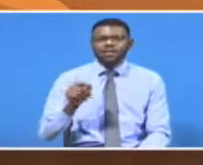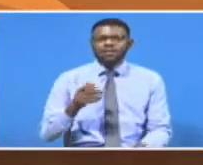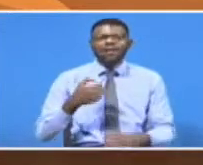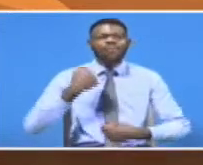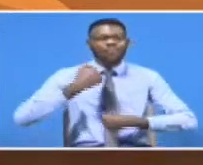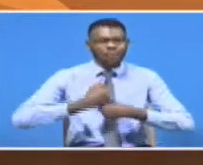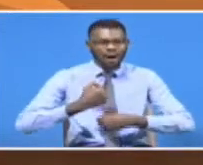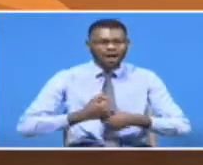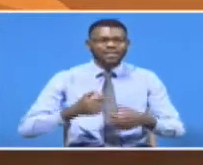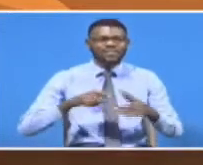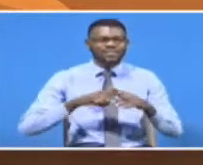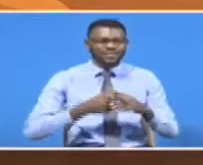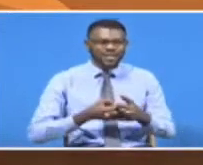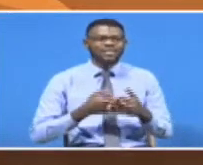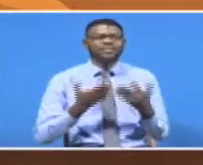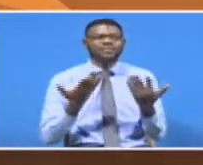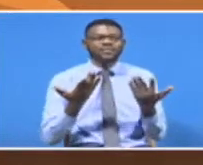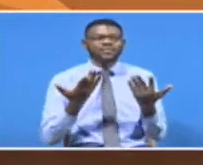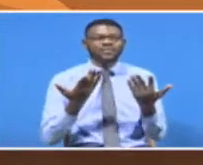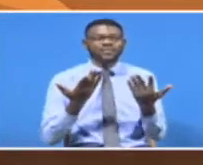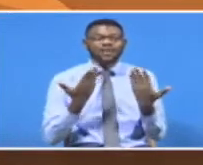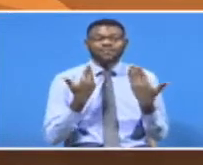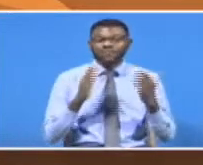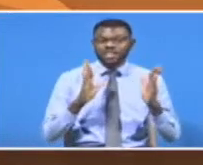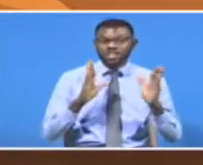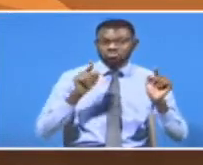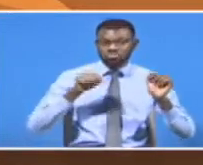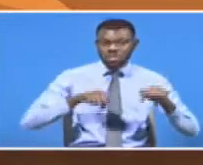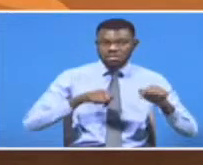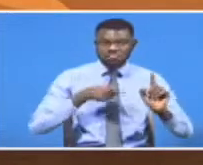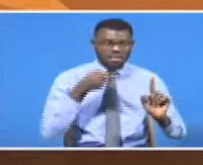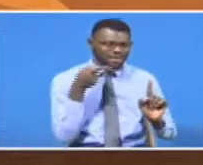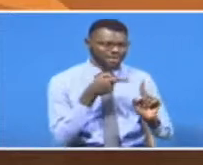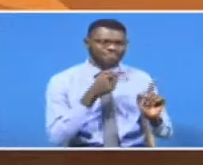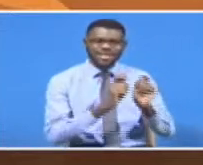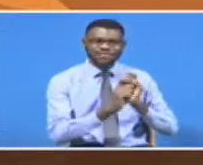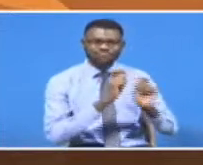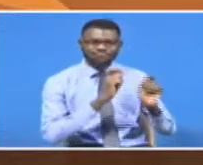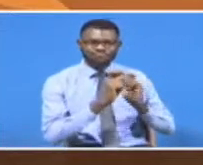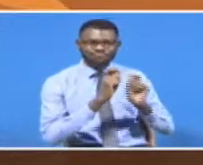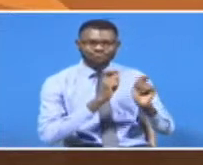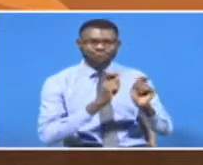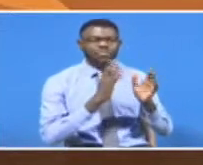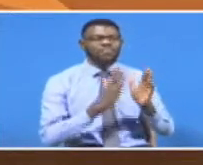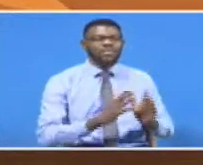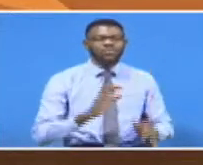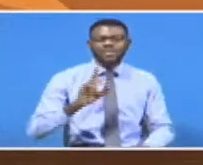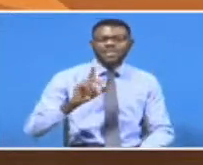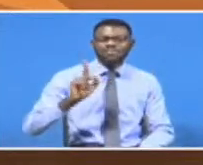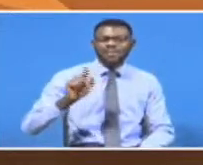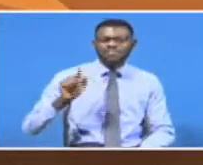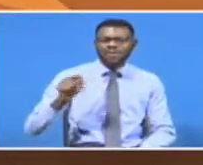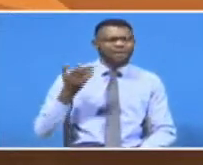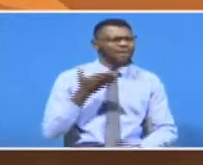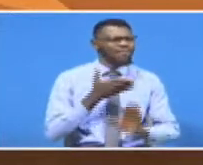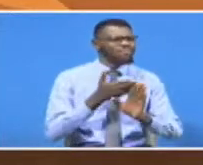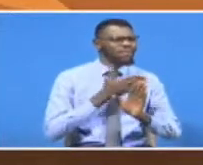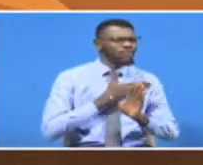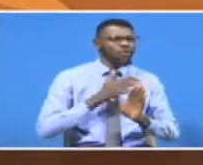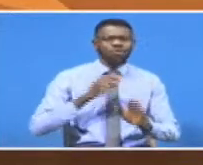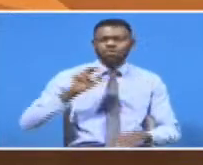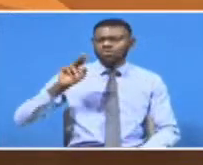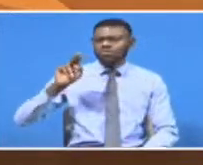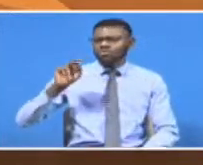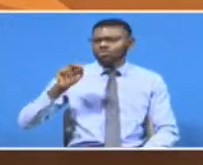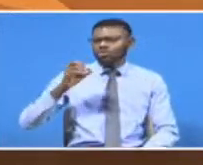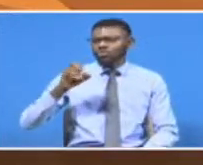shughuli zake rasmi siku ya Jumatatu ili kumtafuta mtu atakayetoa nafasi aliyekuwa mkurugenzi wa mashtaka ya umma Nurdin Haji ambaye